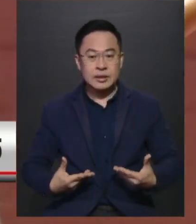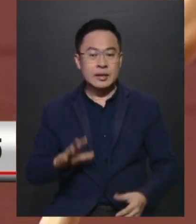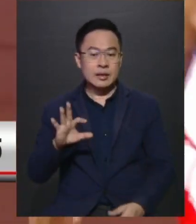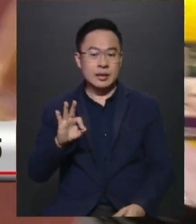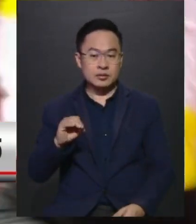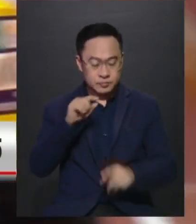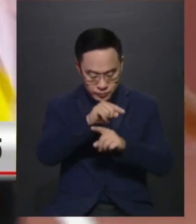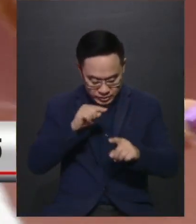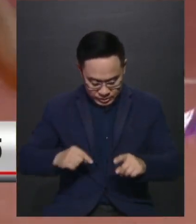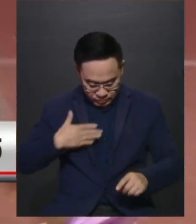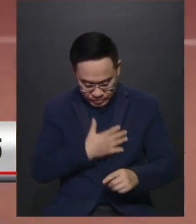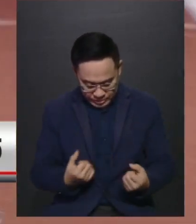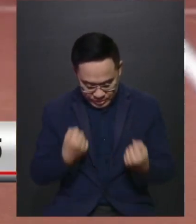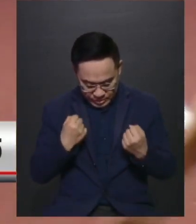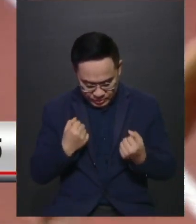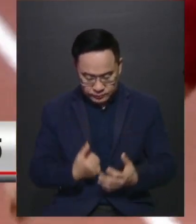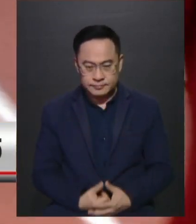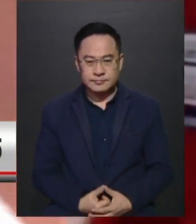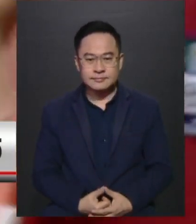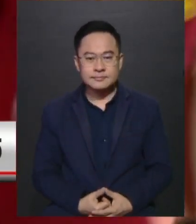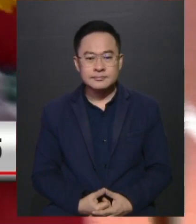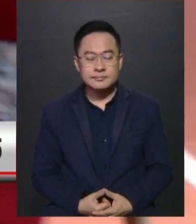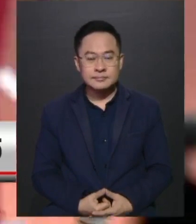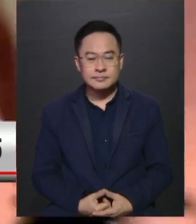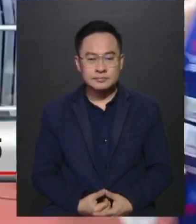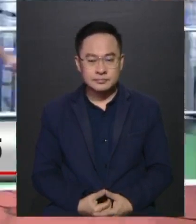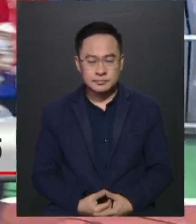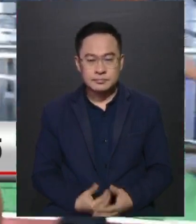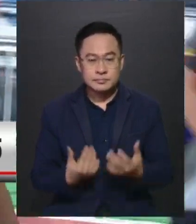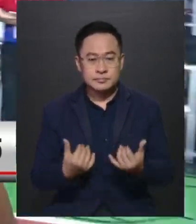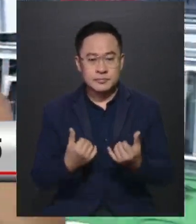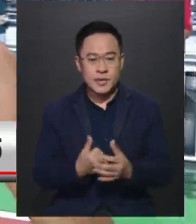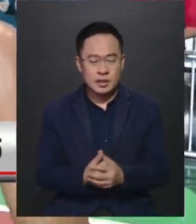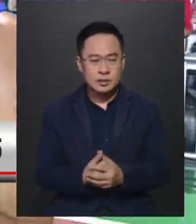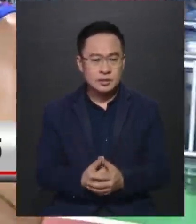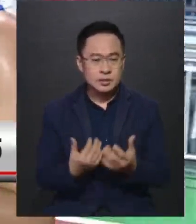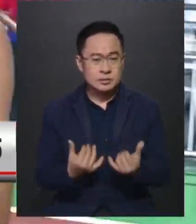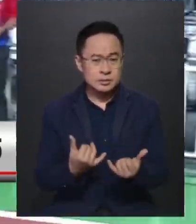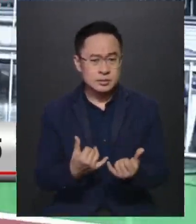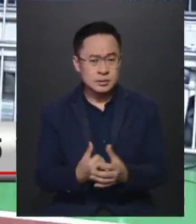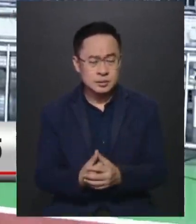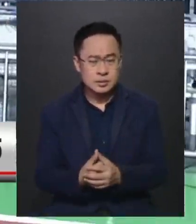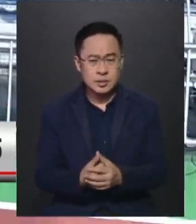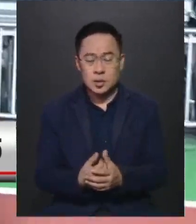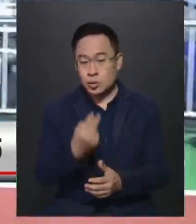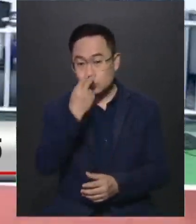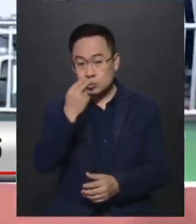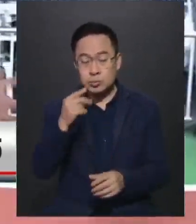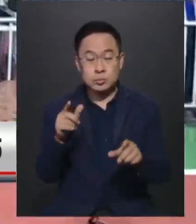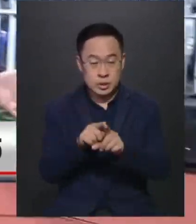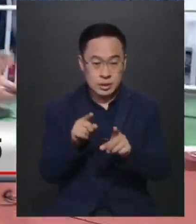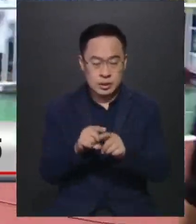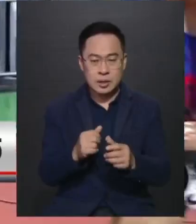วนอีก 10% เนี่ยเดี๋ยวไปว่ากันในสนามครับซึ่งก็นี่พิสูจน์แล้วว่านี่ไง100%แล้วตอนน ี้แล้วจริงๆก็ต้องชมทุกคนนะคะไม่ว่